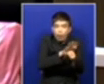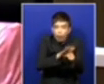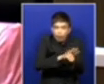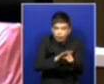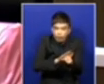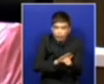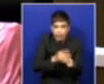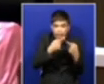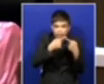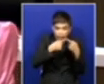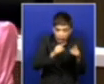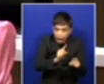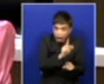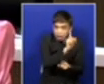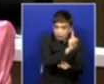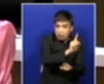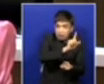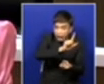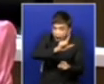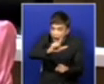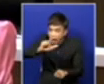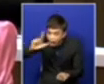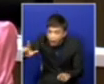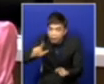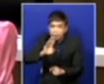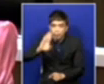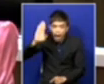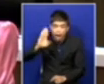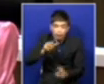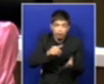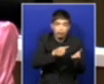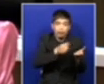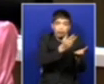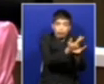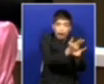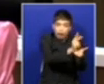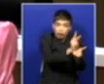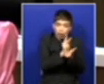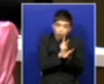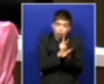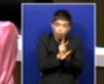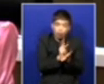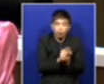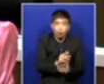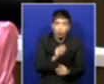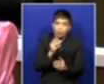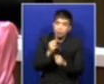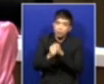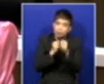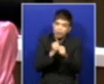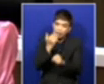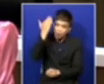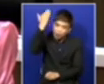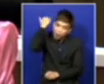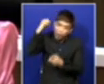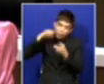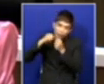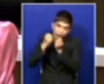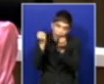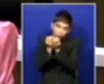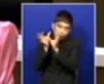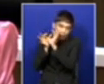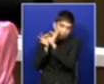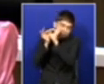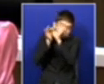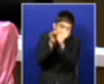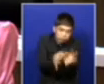ที่กู้เต็มล้านเพราะว่ามันมีปัญหาตั้งแต่ปลายปีท่านก็โทษโลกโน่นนี่นะแต่ถ้าเกิดปี57 58 59